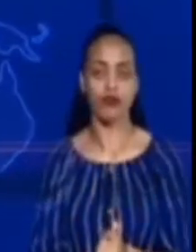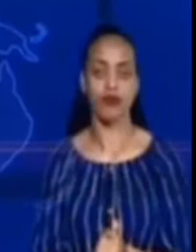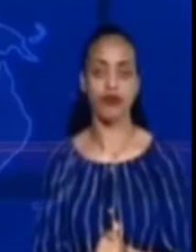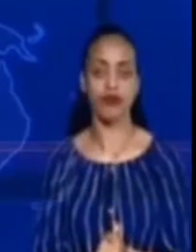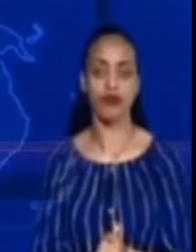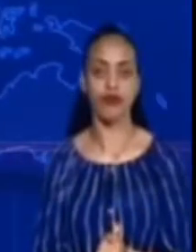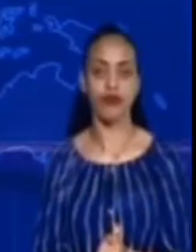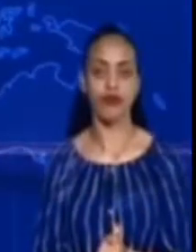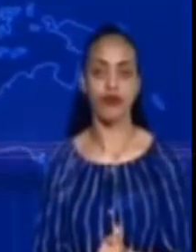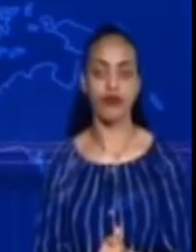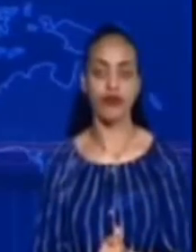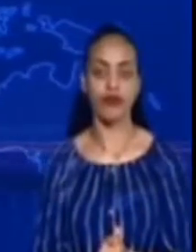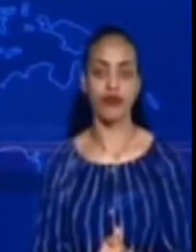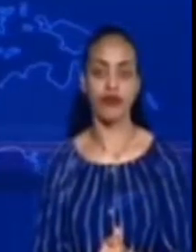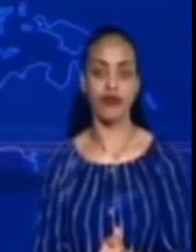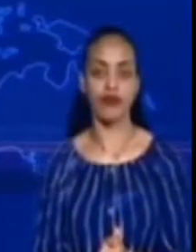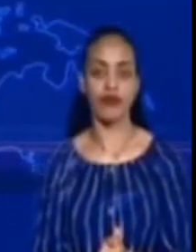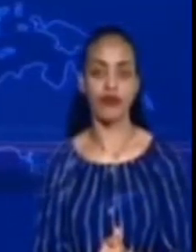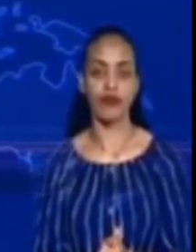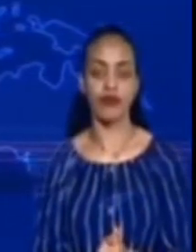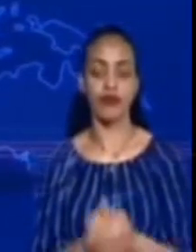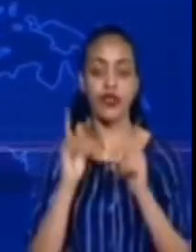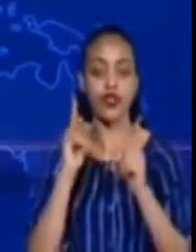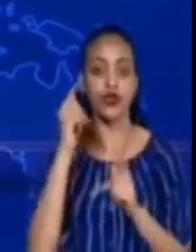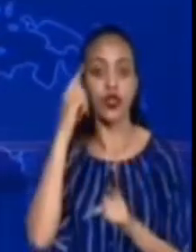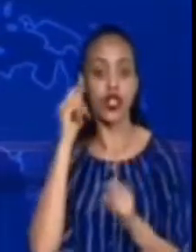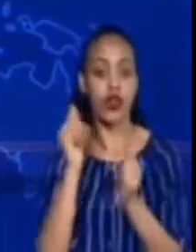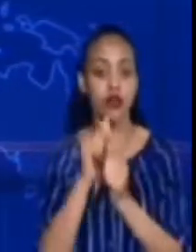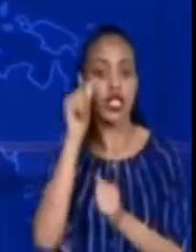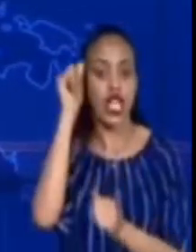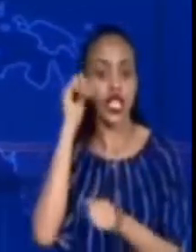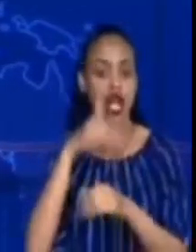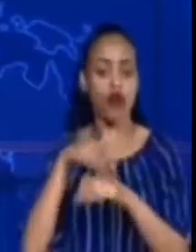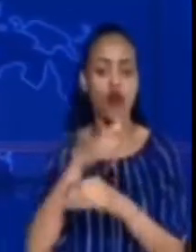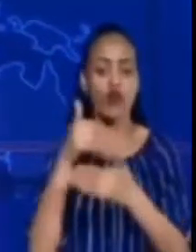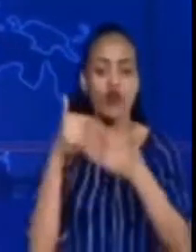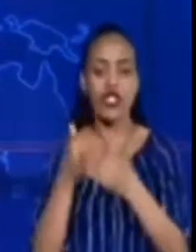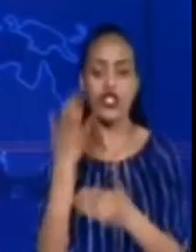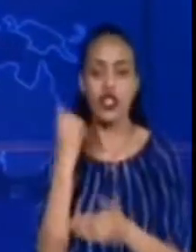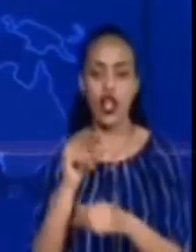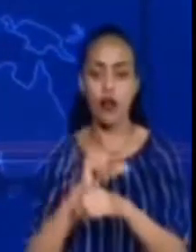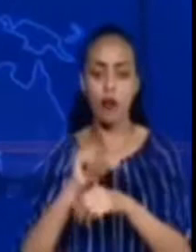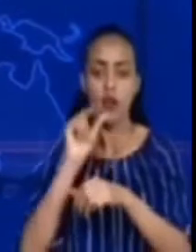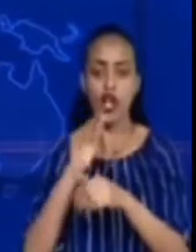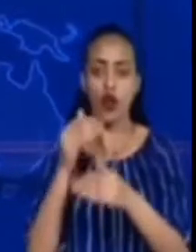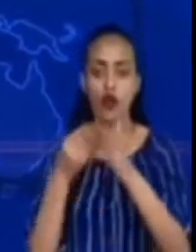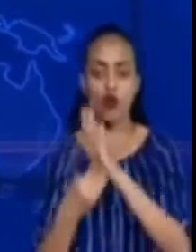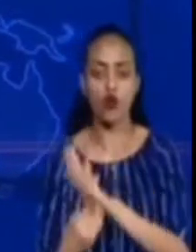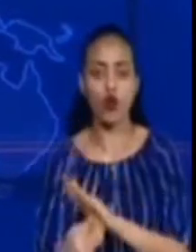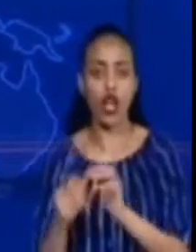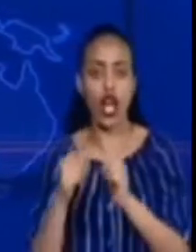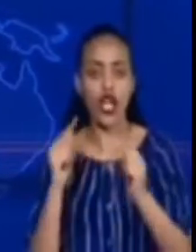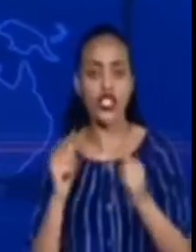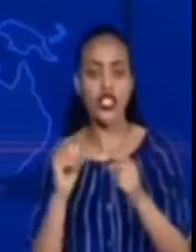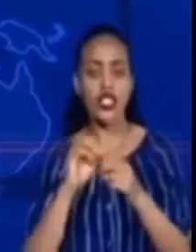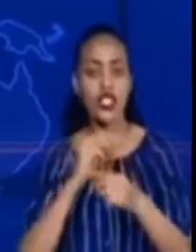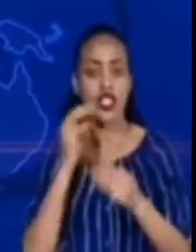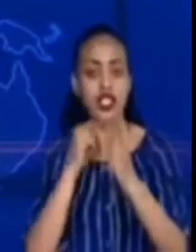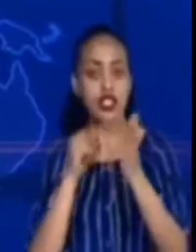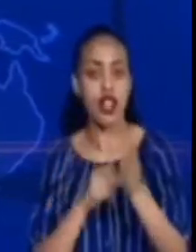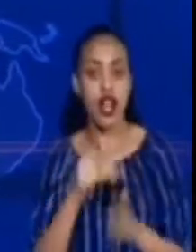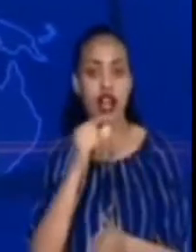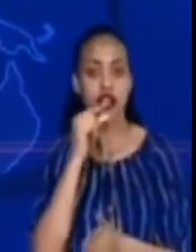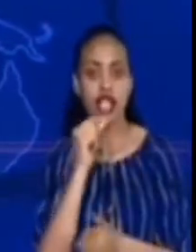سايون حق حقوان كلچ بلو سايساسات سايزنف